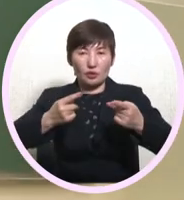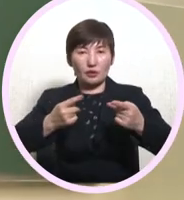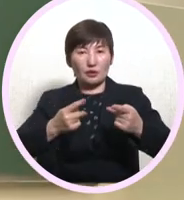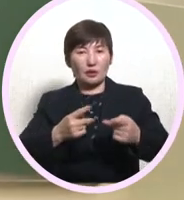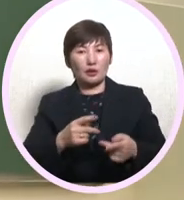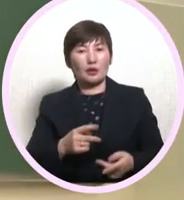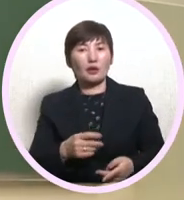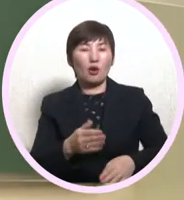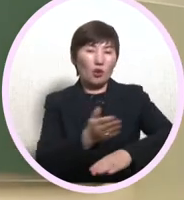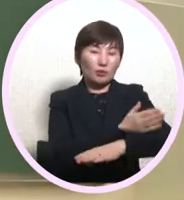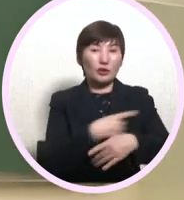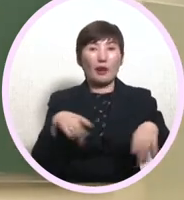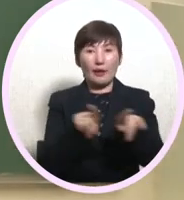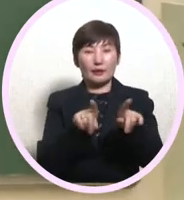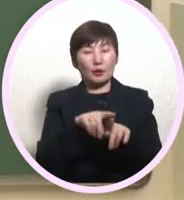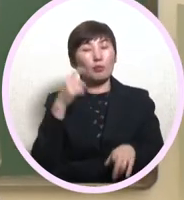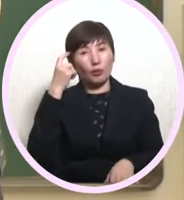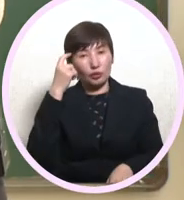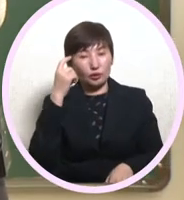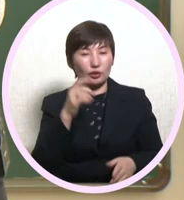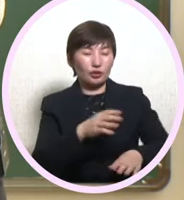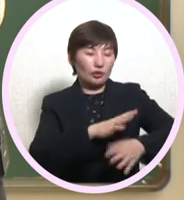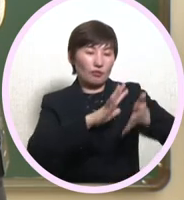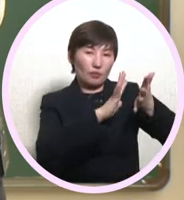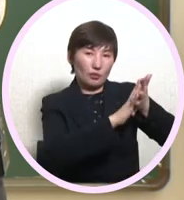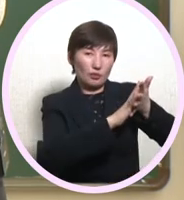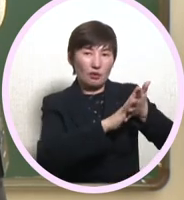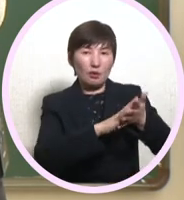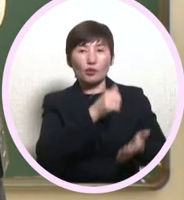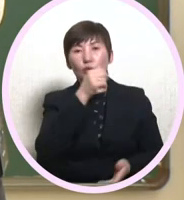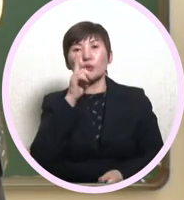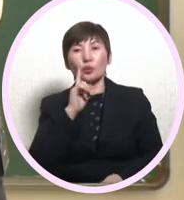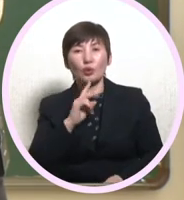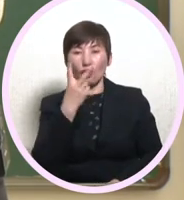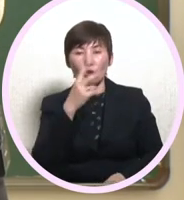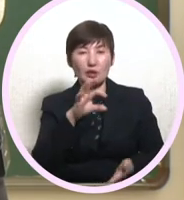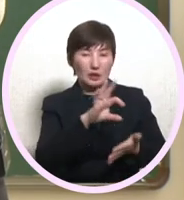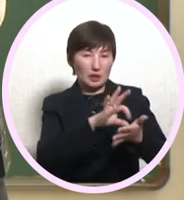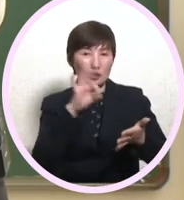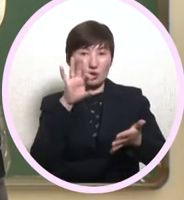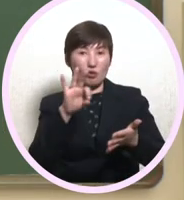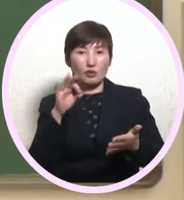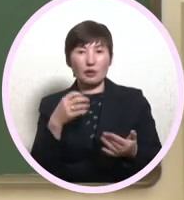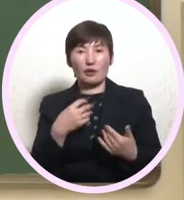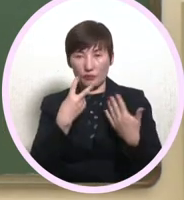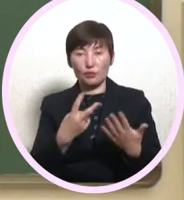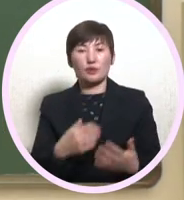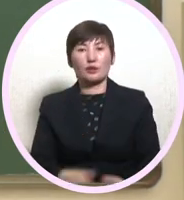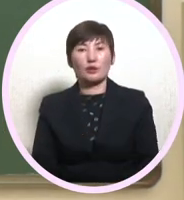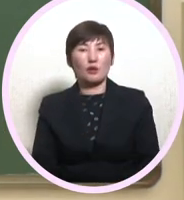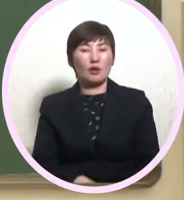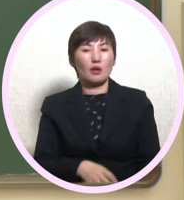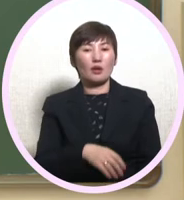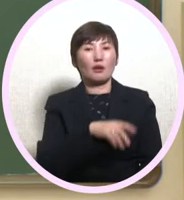хайцуулдаг. За тэгэхээр энэ хүснэгтээс дурын 2 утгыг, 2 дурын 2 цэгийг авч болох юм. За би энэ хоёр цэгийг авч үзье. 2-оос 4-ийг